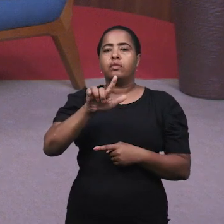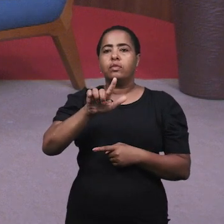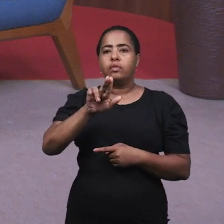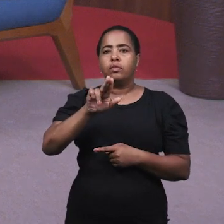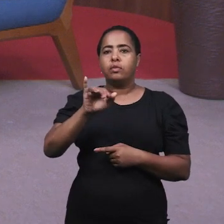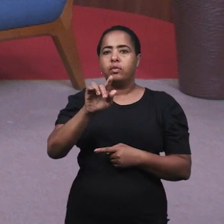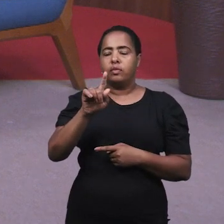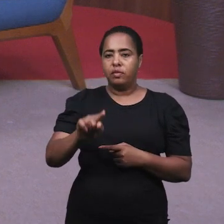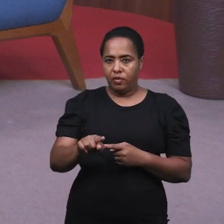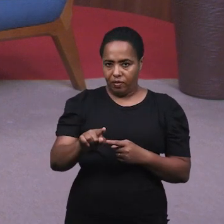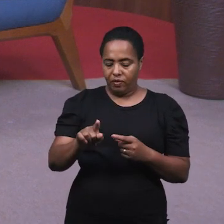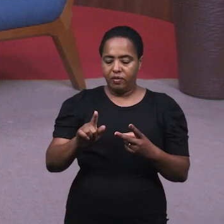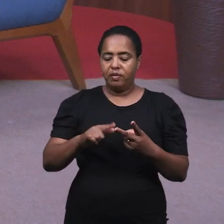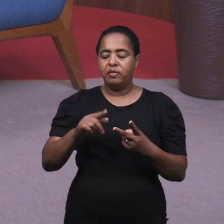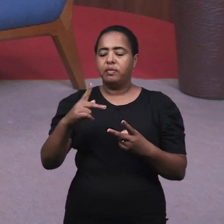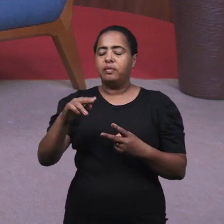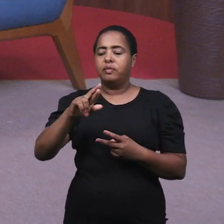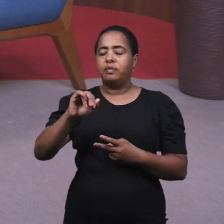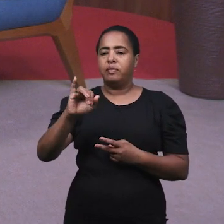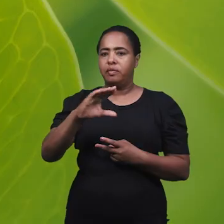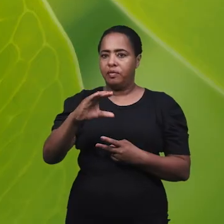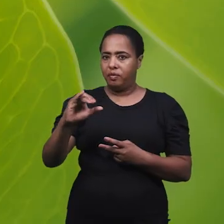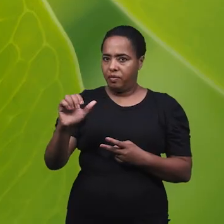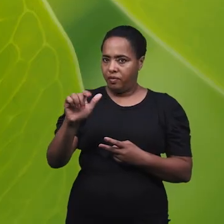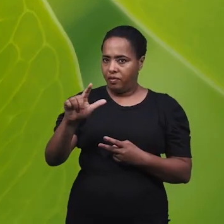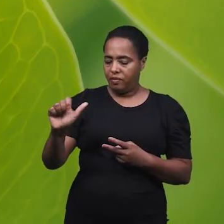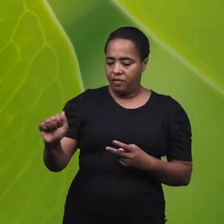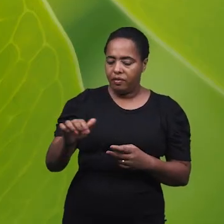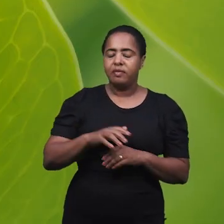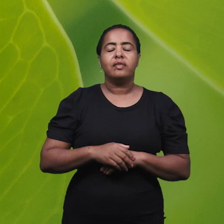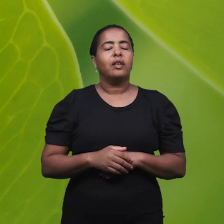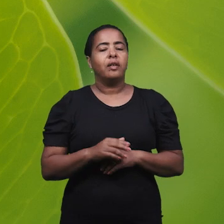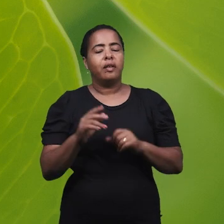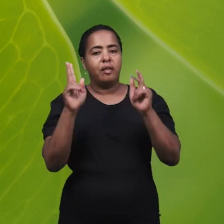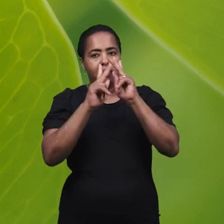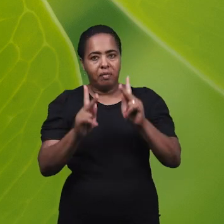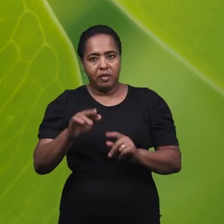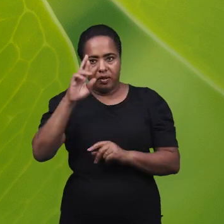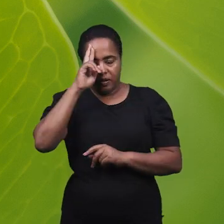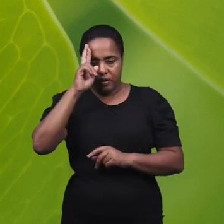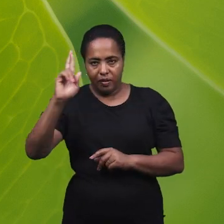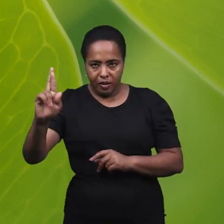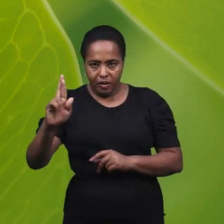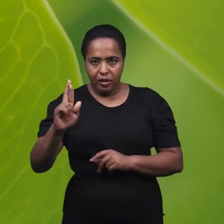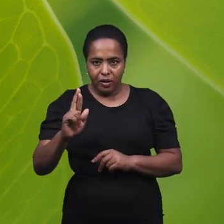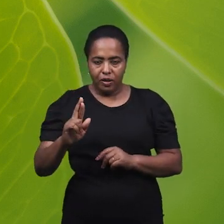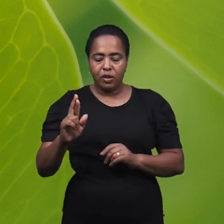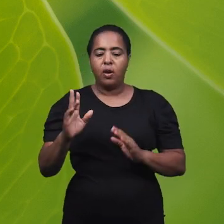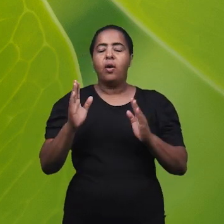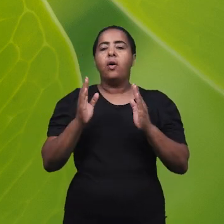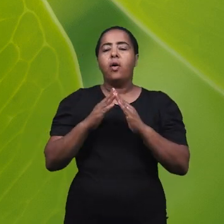La vidéo de Luis Felipe et de Priscila Lopez. La personne, mes frères, je m'appelle Felipe.